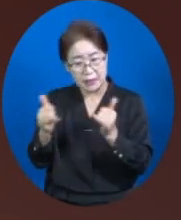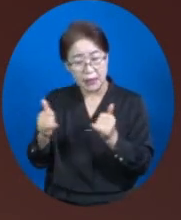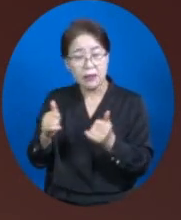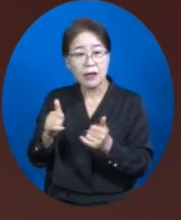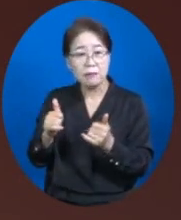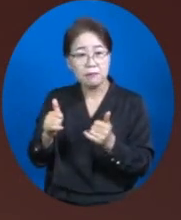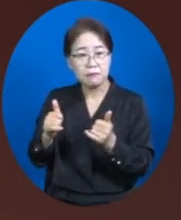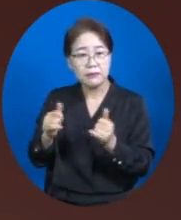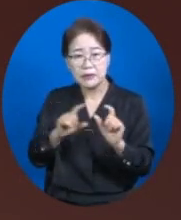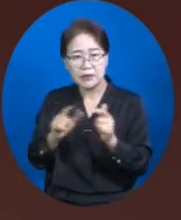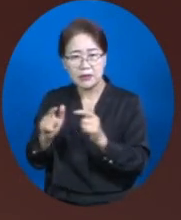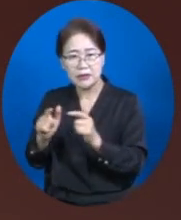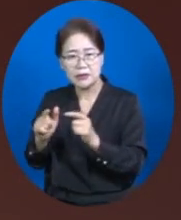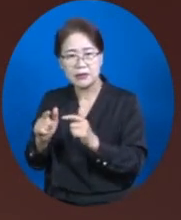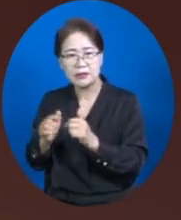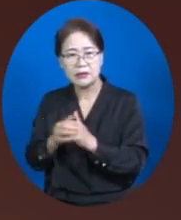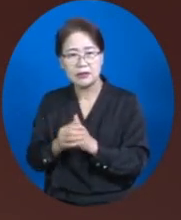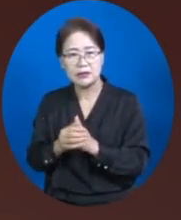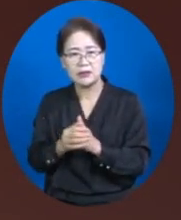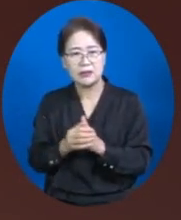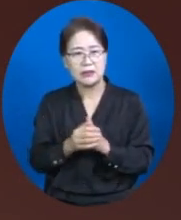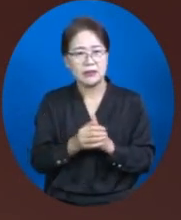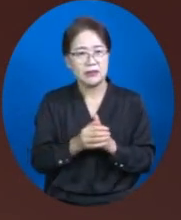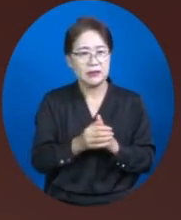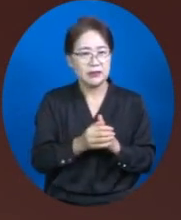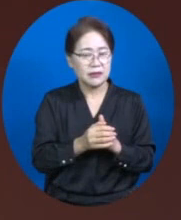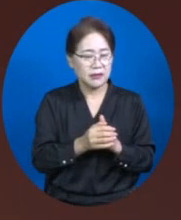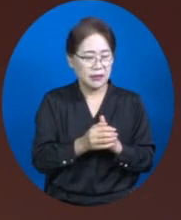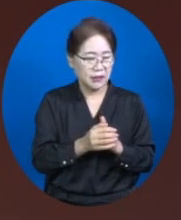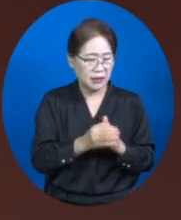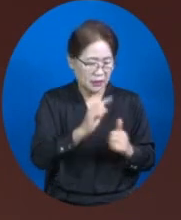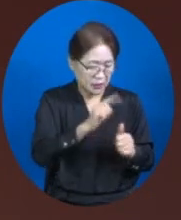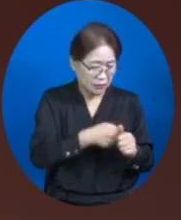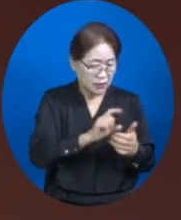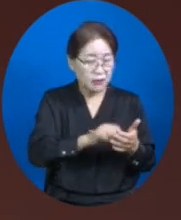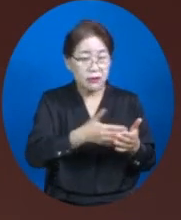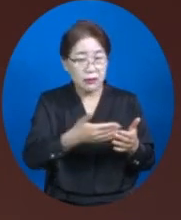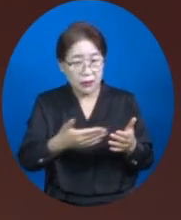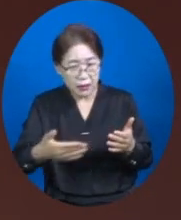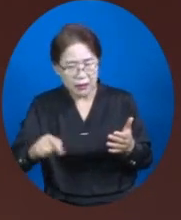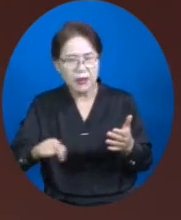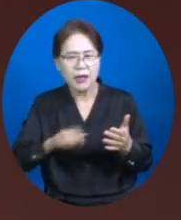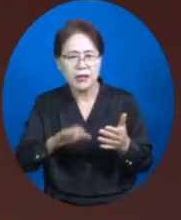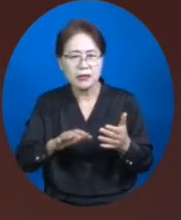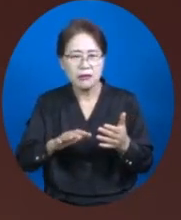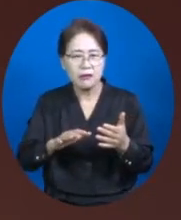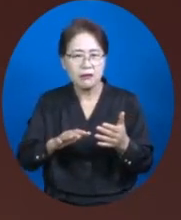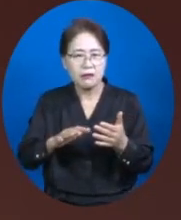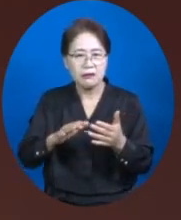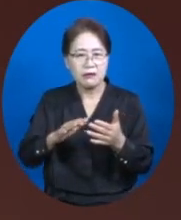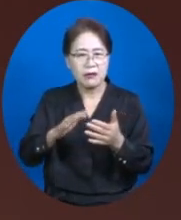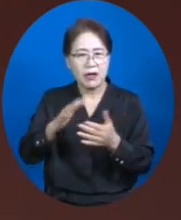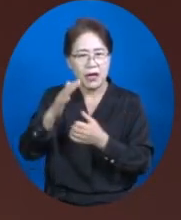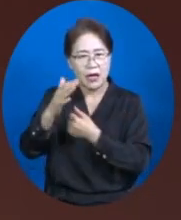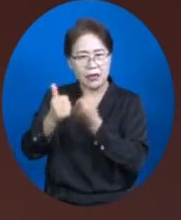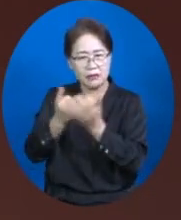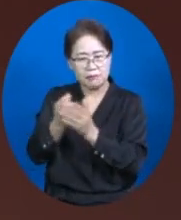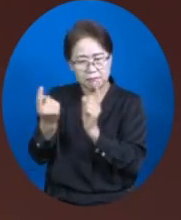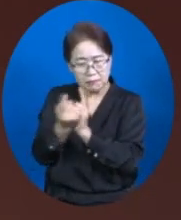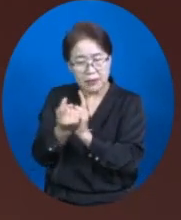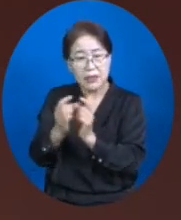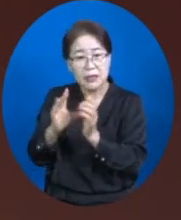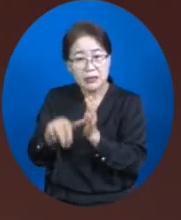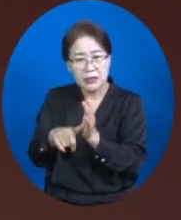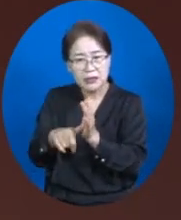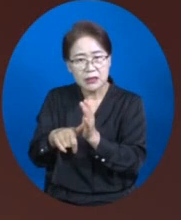우리는이 크로노스의 시간을 살면서 카이로스의 기회가 우리에게 주어졌을 때에 그